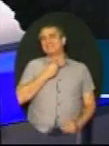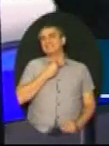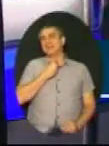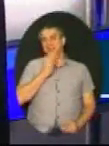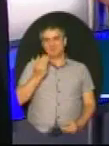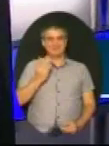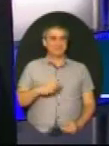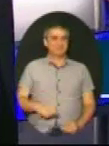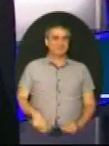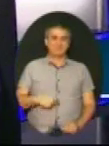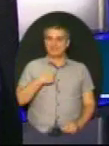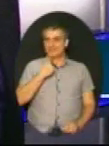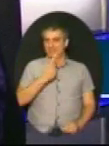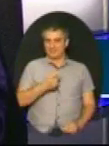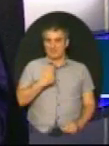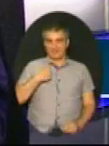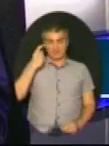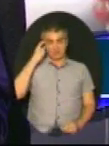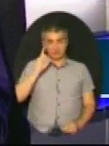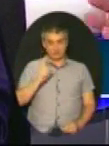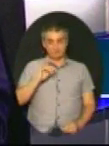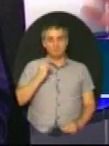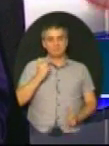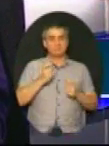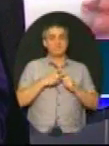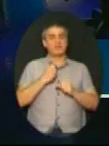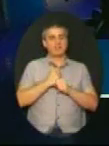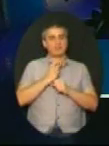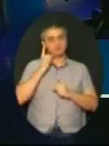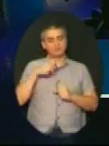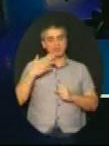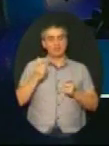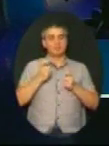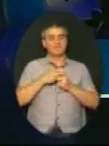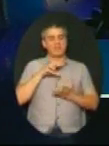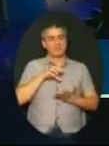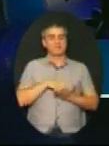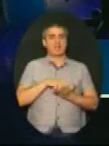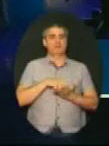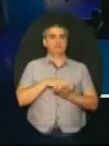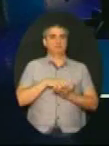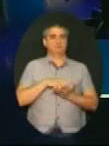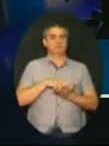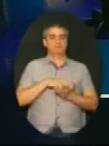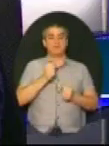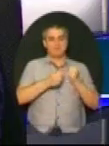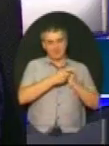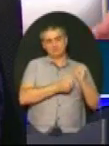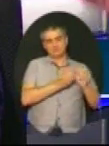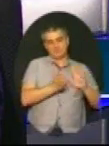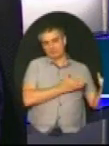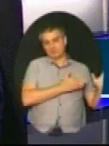אני קצת זרות, אני אגיד לך ככה. אני חושב שכן, מפלגת העבודה צריכה להיות מפלגת מרכז, מרץ שתהיה